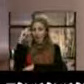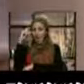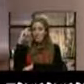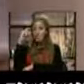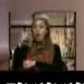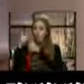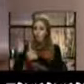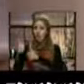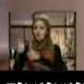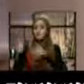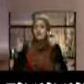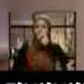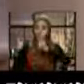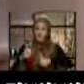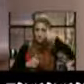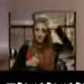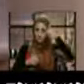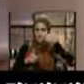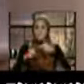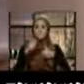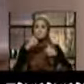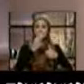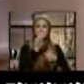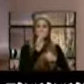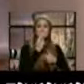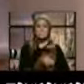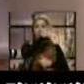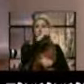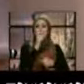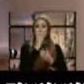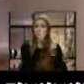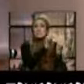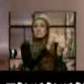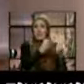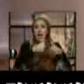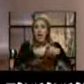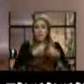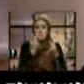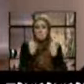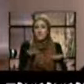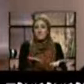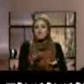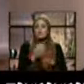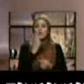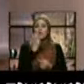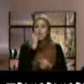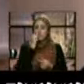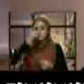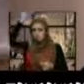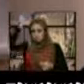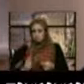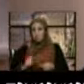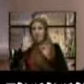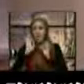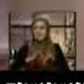كمان تزويج الشباب، الراجل عنده ثلاث بنات كيف يجهزهم؟ الراجل عنده ولدين ولا 3 أو 4 أولاد كيف يجهزه؟